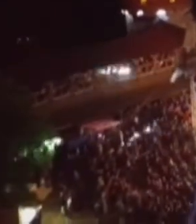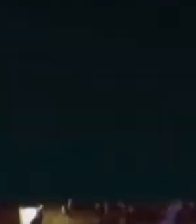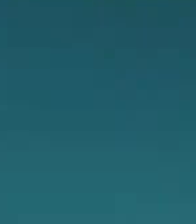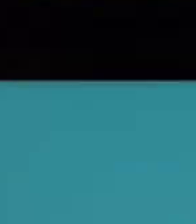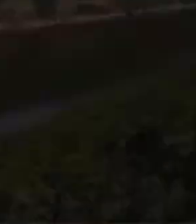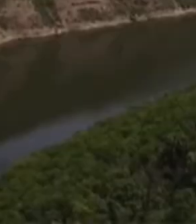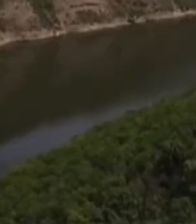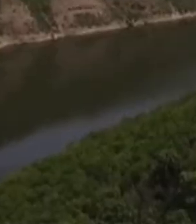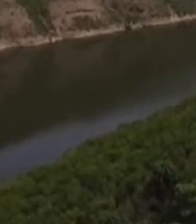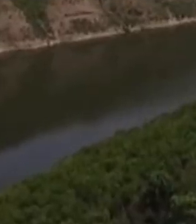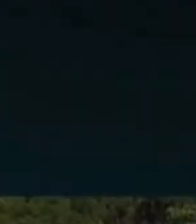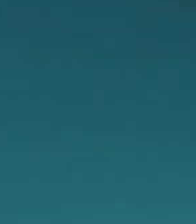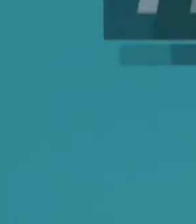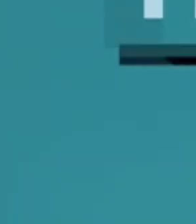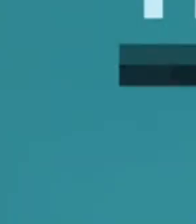Музика